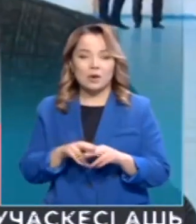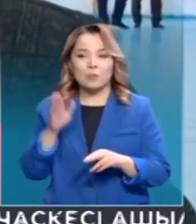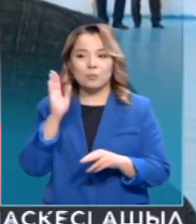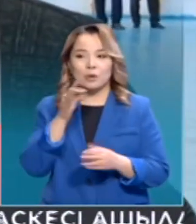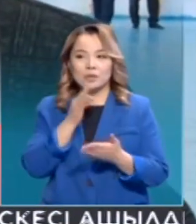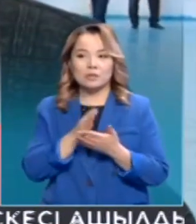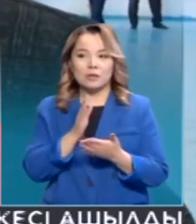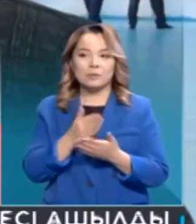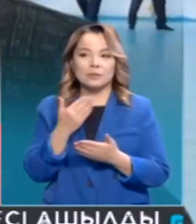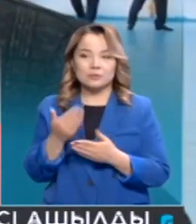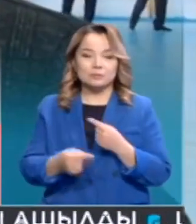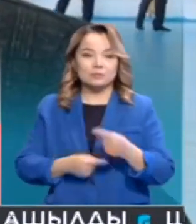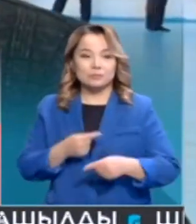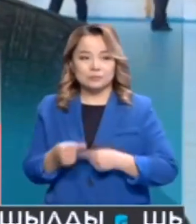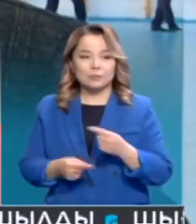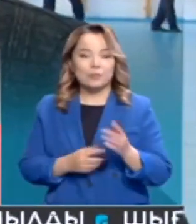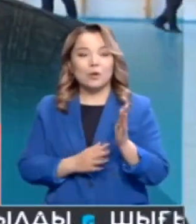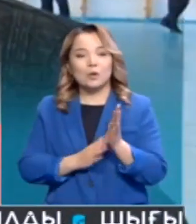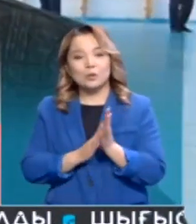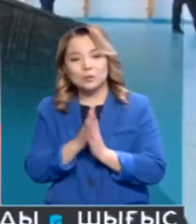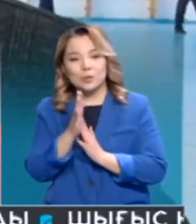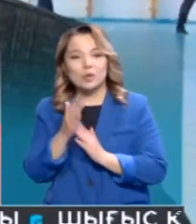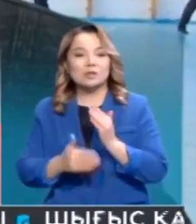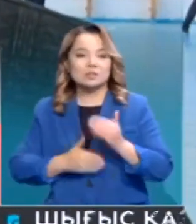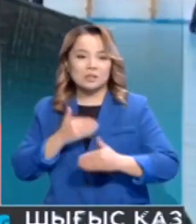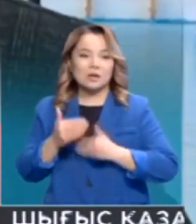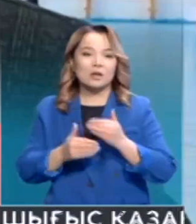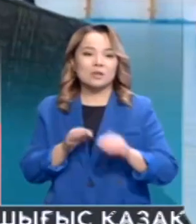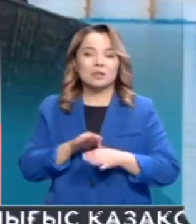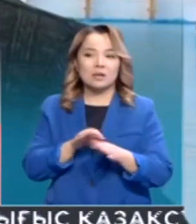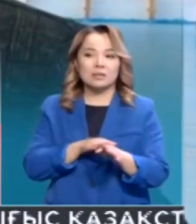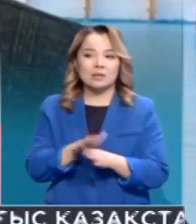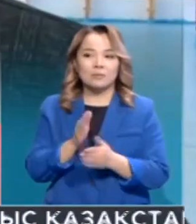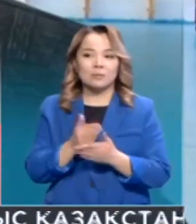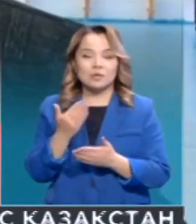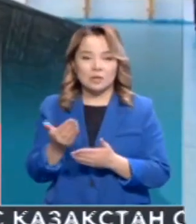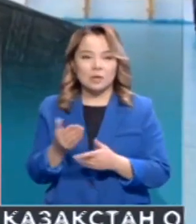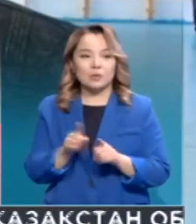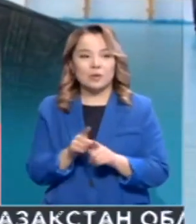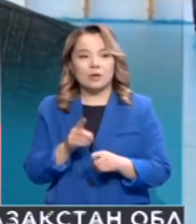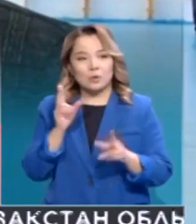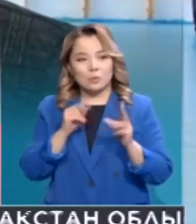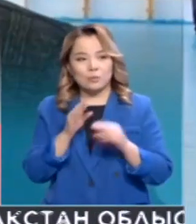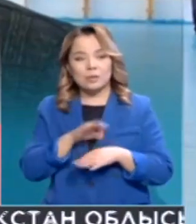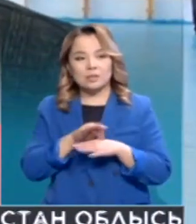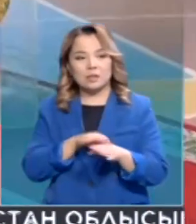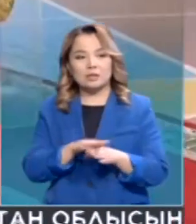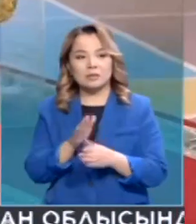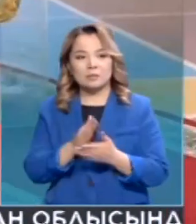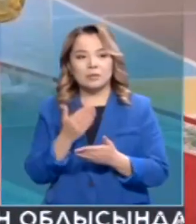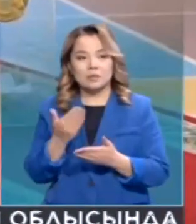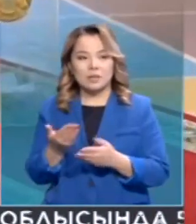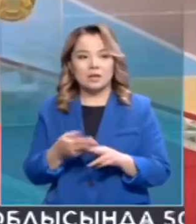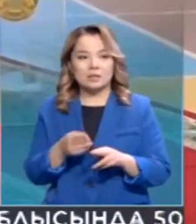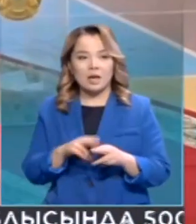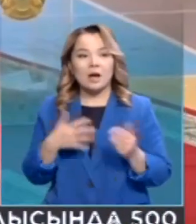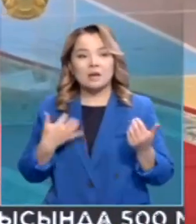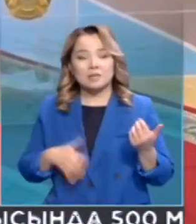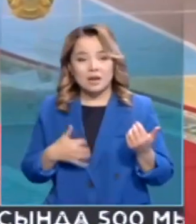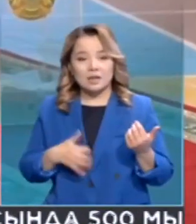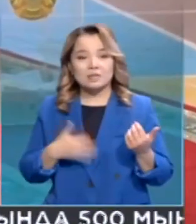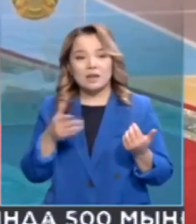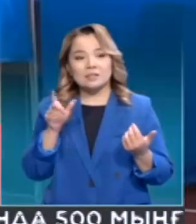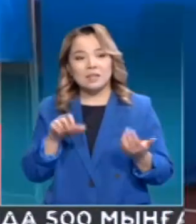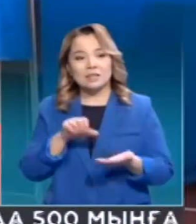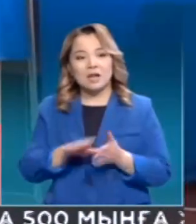болашағы еліміздің жоғарылап ілгерілей беруі сондай үміттеріміз бар енді болашақ. Ал тараздық Есет